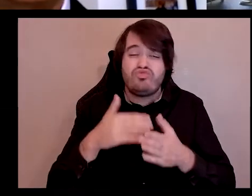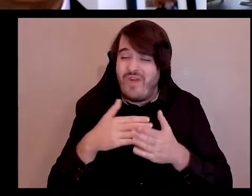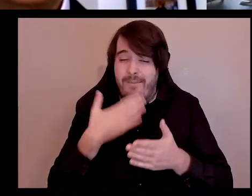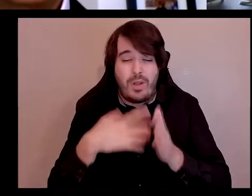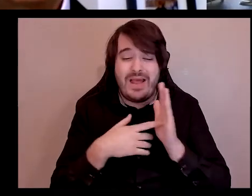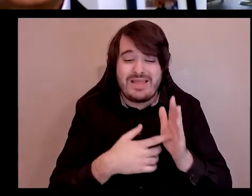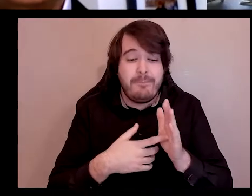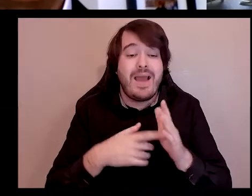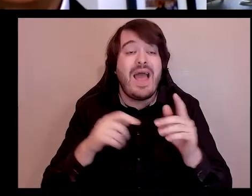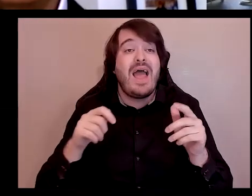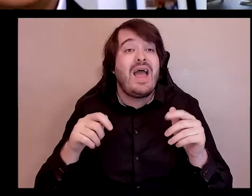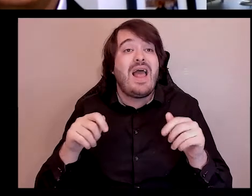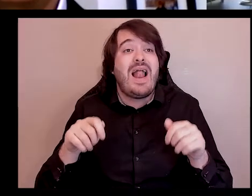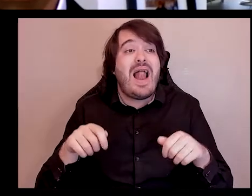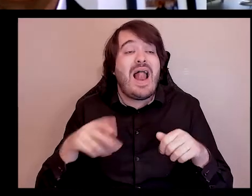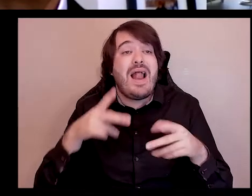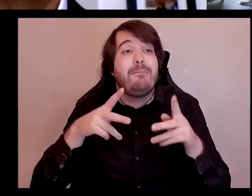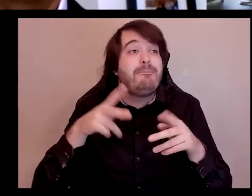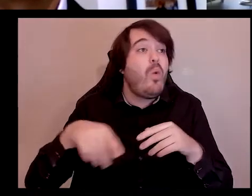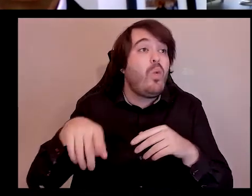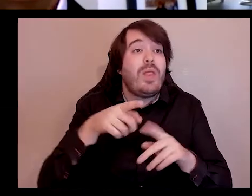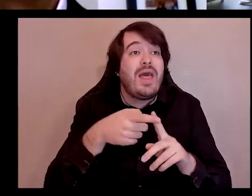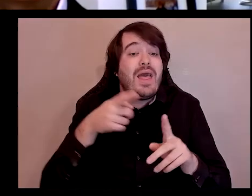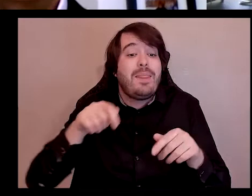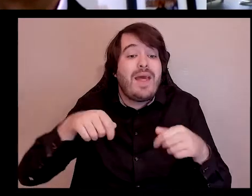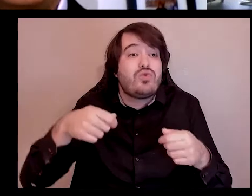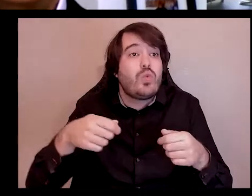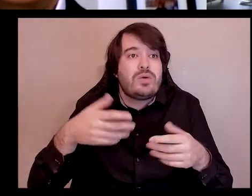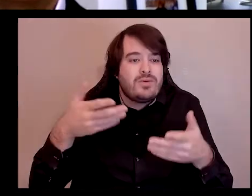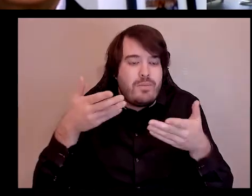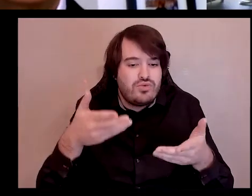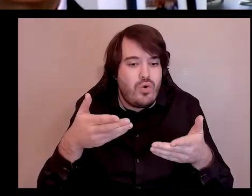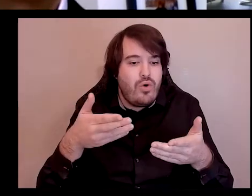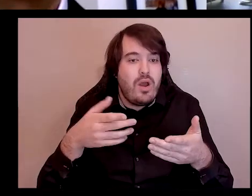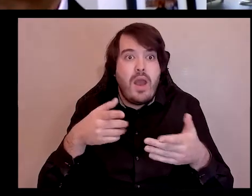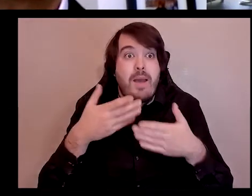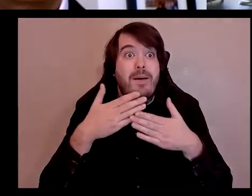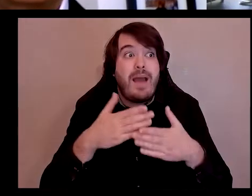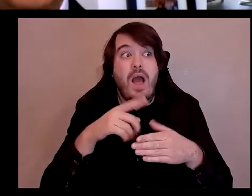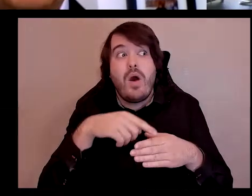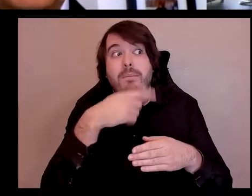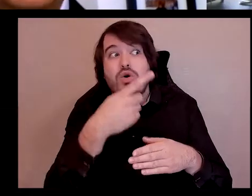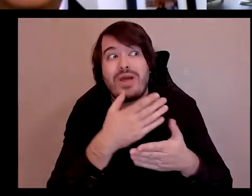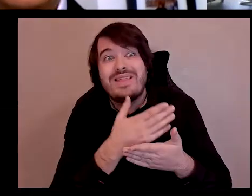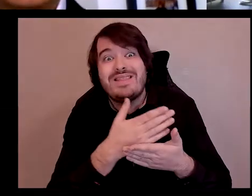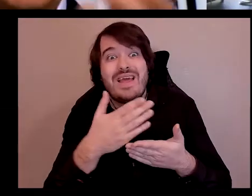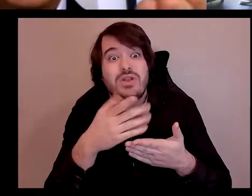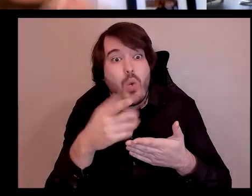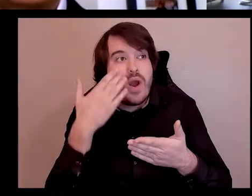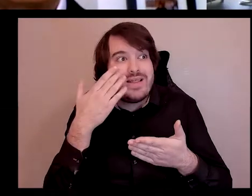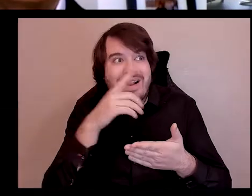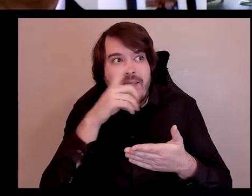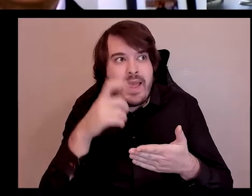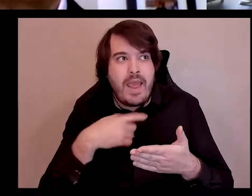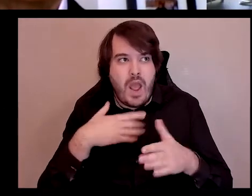la vie, là. Moi, je fais souvent des comparables avec plein de choses dans la vie. Puis j'ai souvent un bon exemple. La nature nous montre. Elle est en